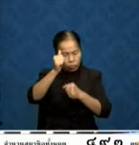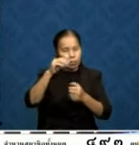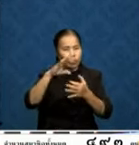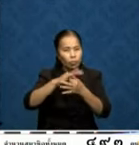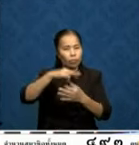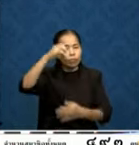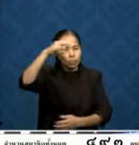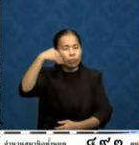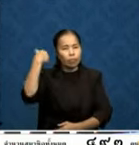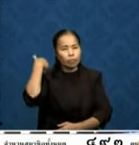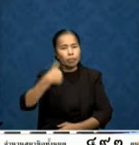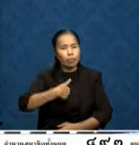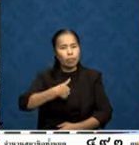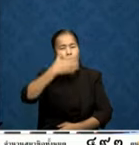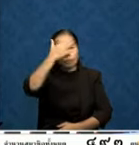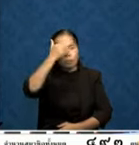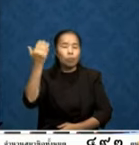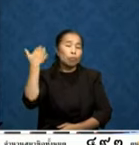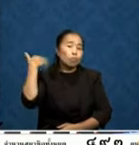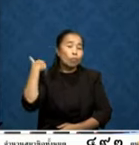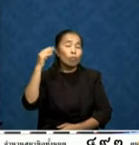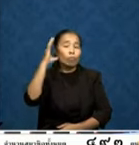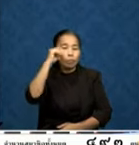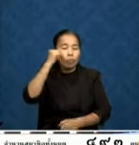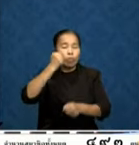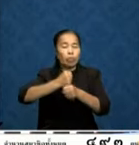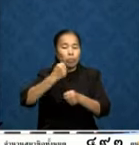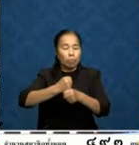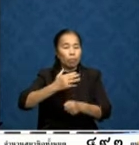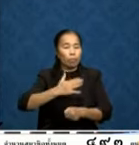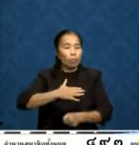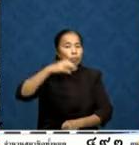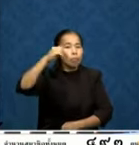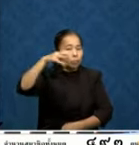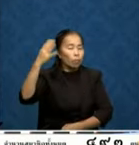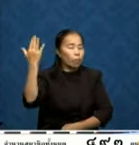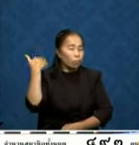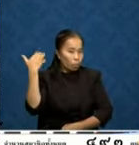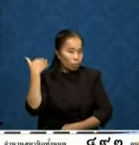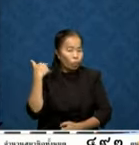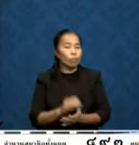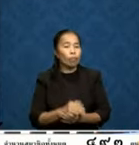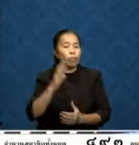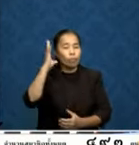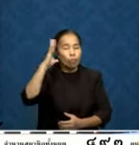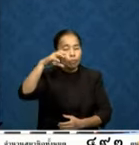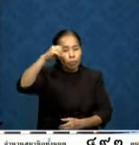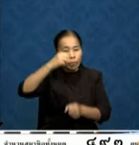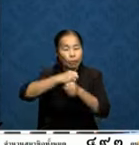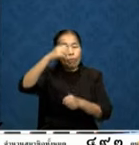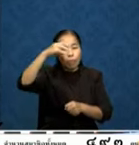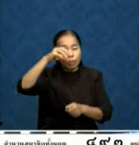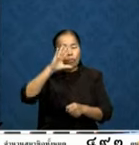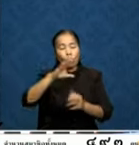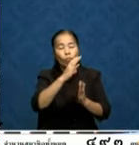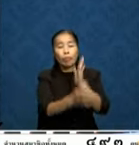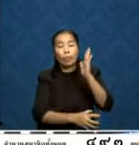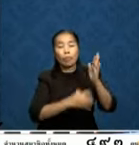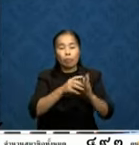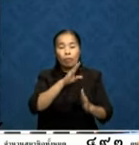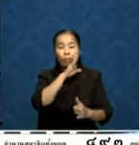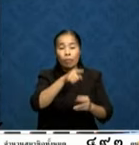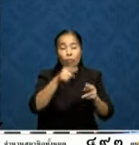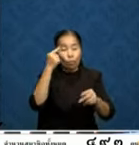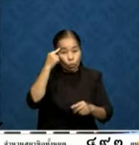นจริงๆทำงานการไฟฟ้าส่วนภูมิภาคมาทั้งชีวิตนะครับผมเชื่อว่ากรรมการหลายท่านเนี่ยถ้ารู้จักมักจี